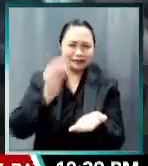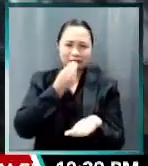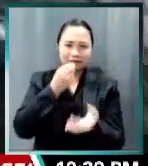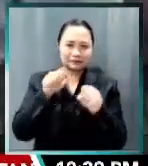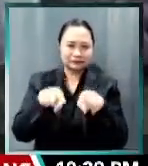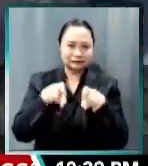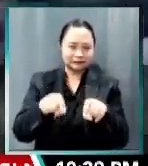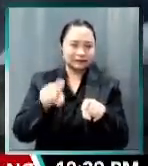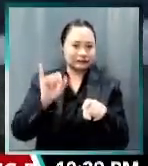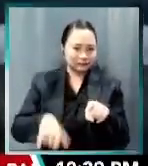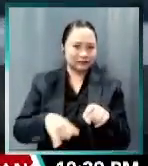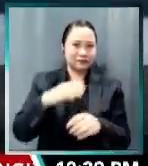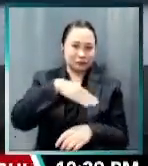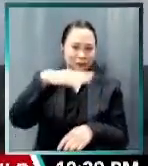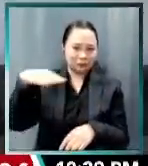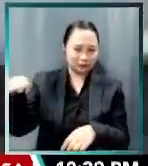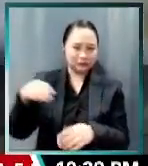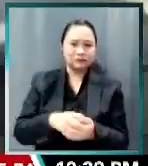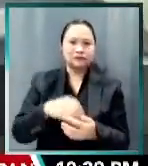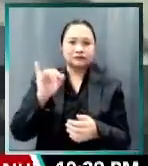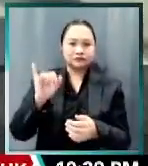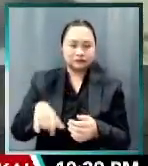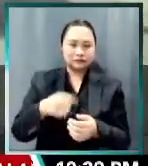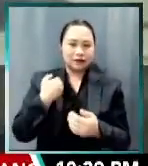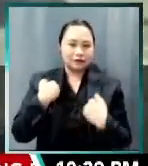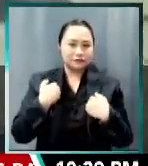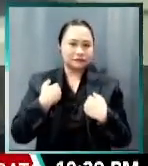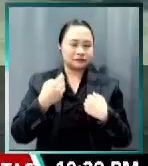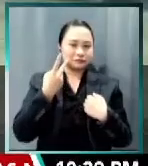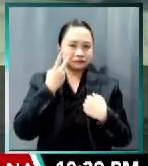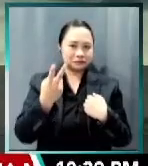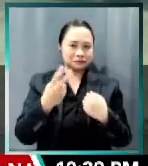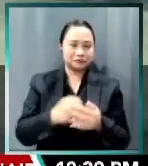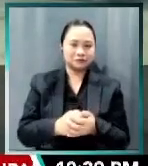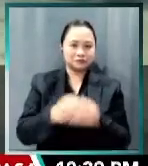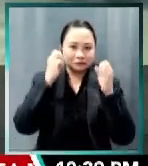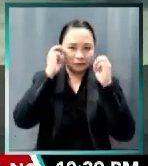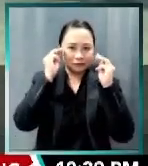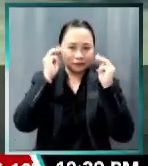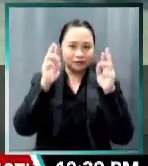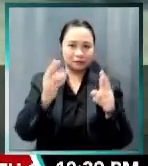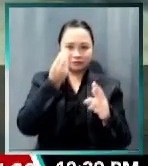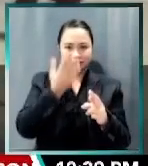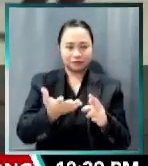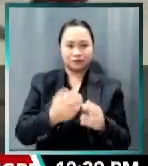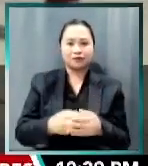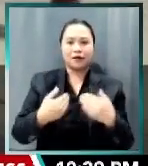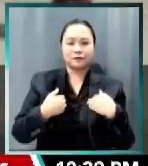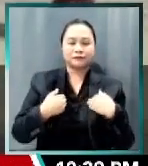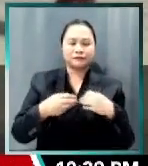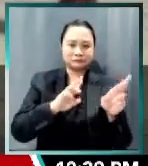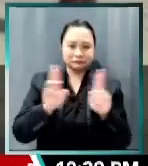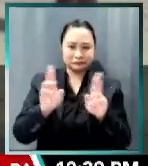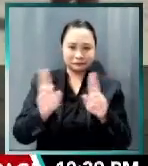Sa ulat ng GMA Regional TV Balitang Bisdak, sinabi ni Panglao Mayor Edgardo Boy Arcay na may inihahanda namang street